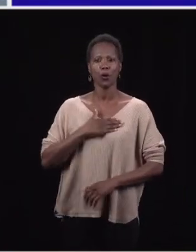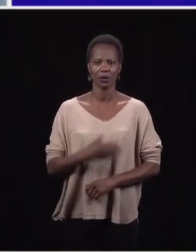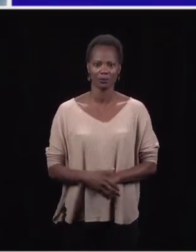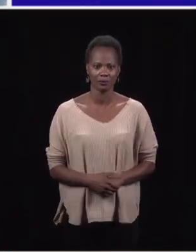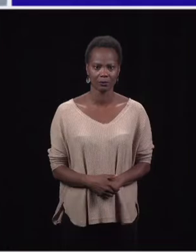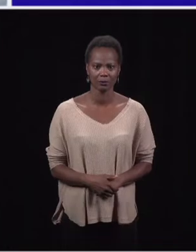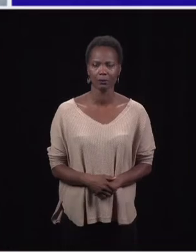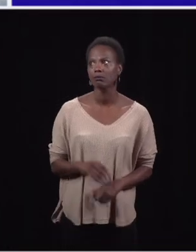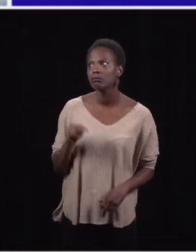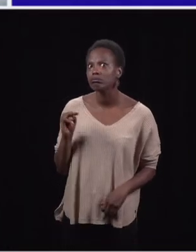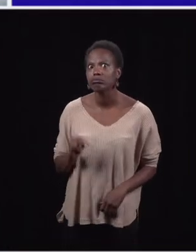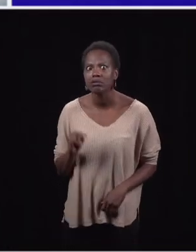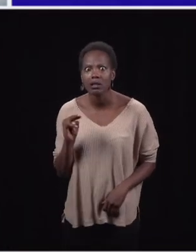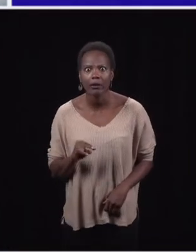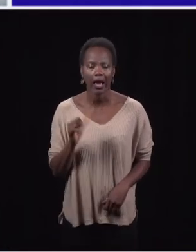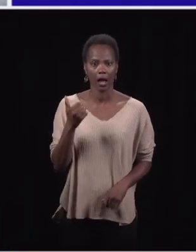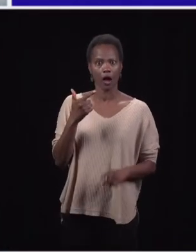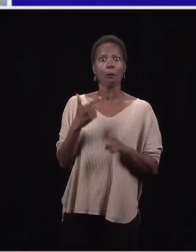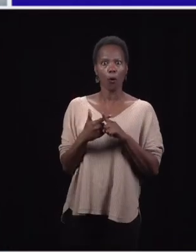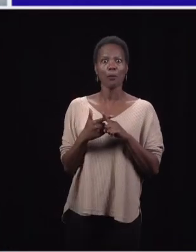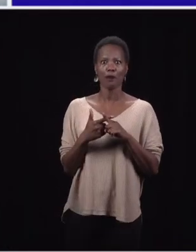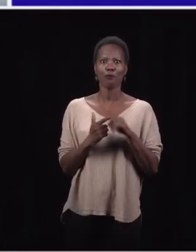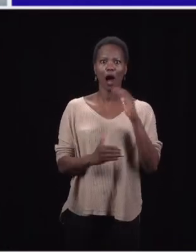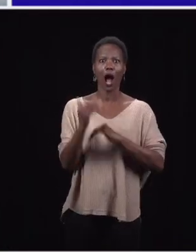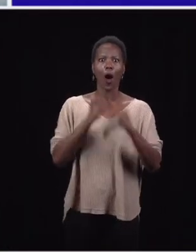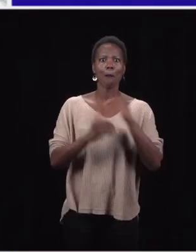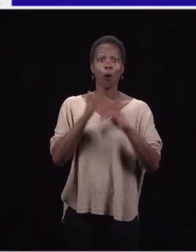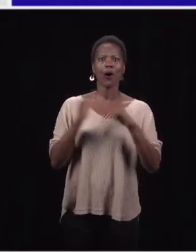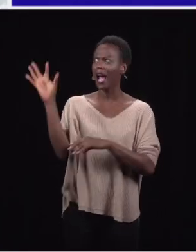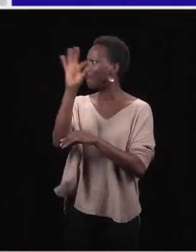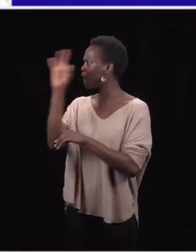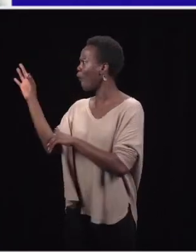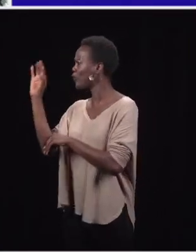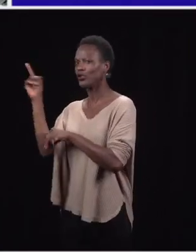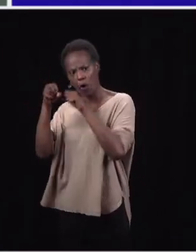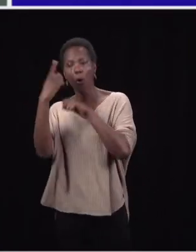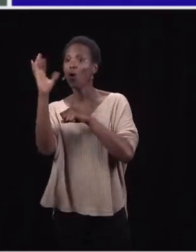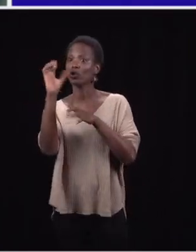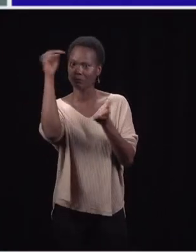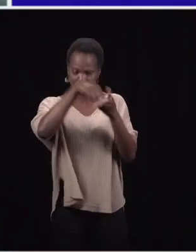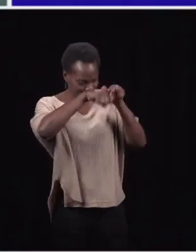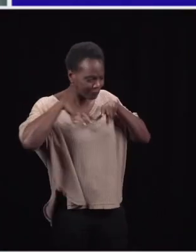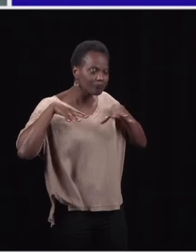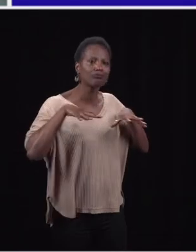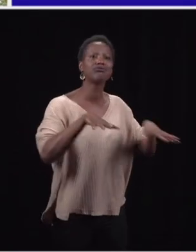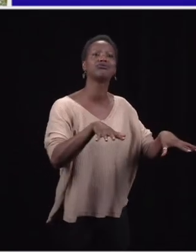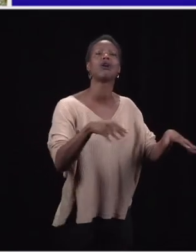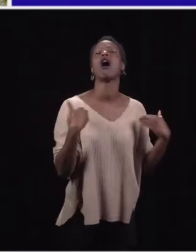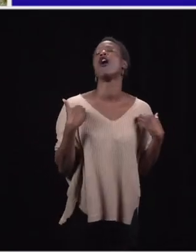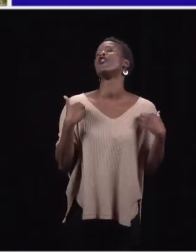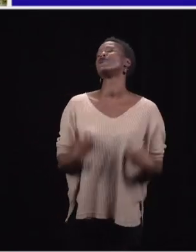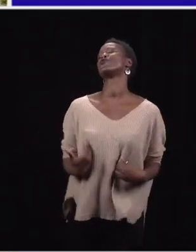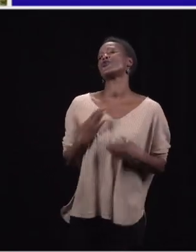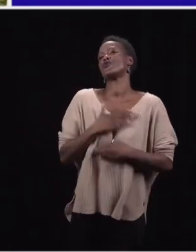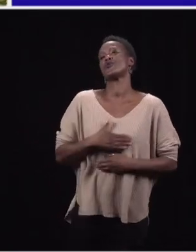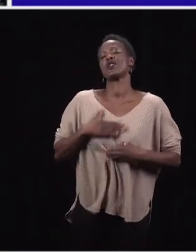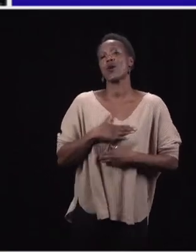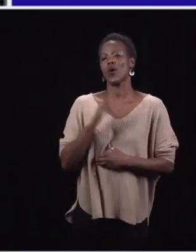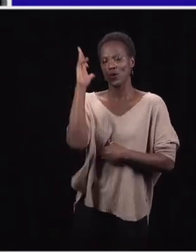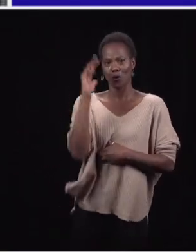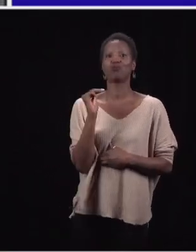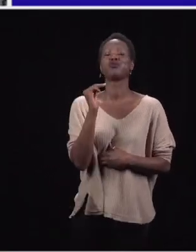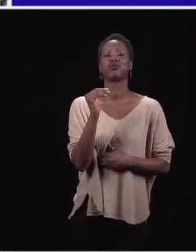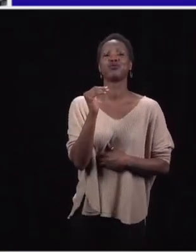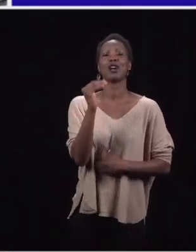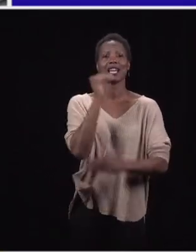c'est vrai que c'est la première fois que le programme est déployé en dehors de la France métropolitaine et je suis donc trop contente de pouvoir lancer ce dispositif dans les DOM-TOM